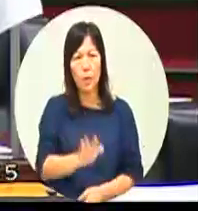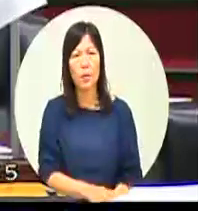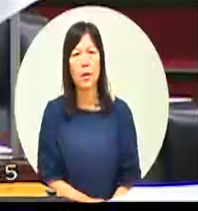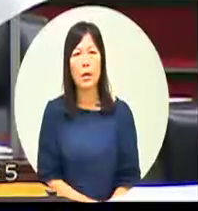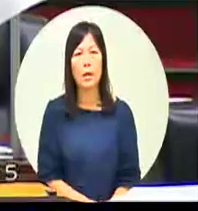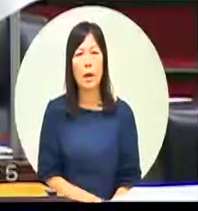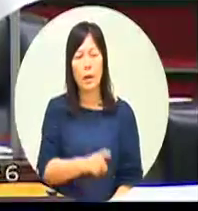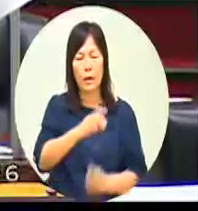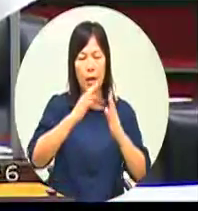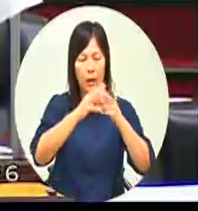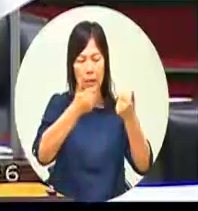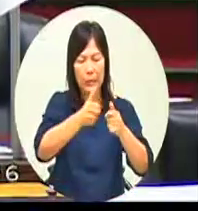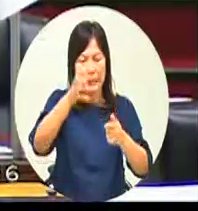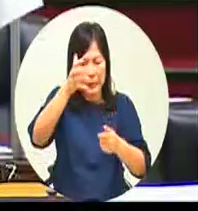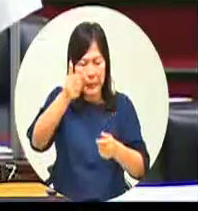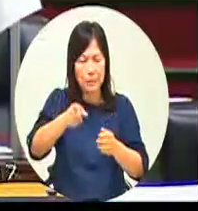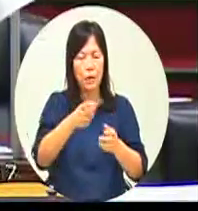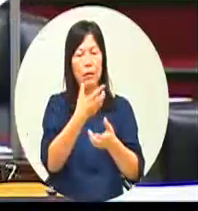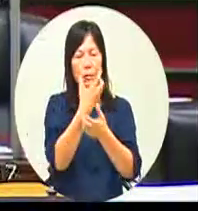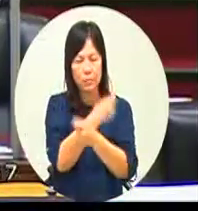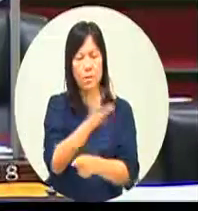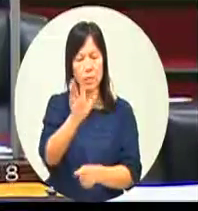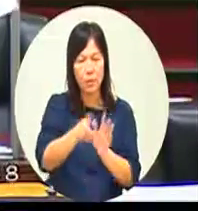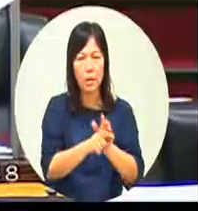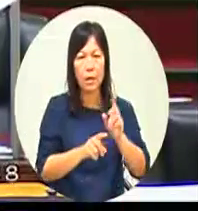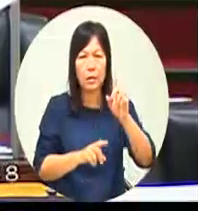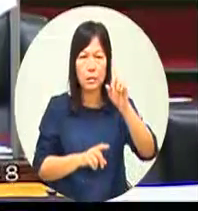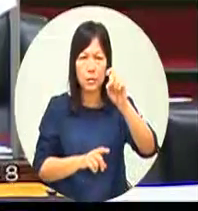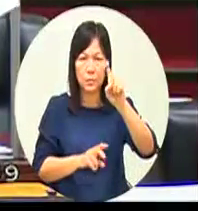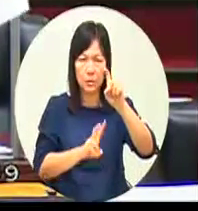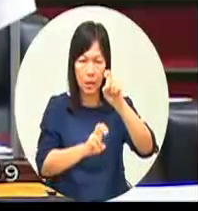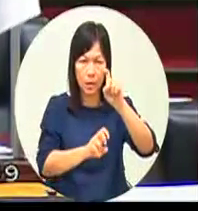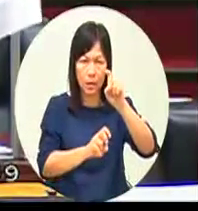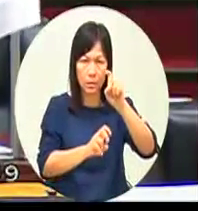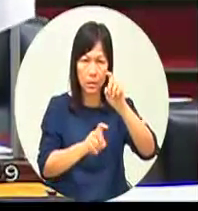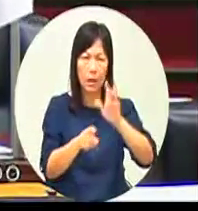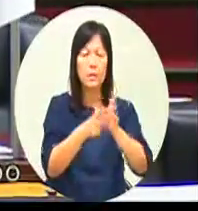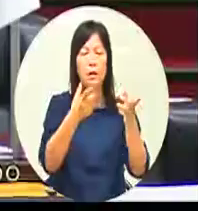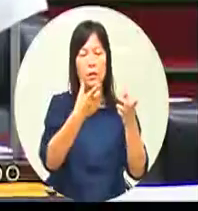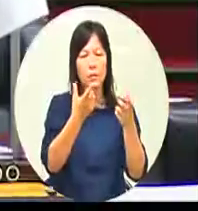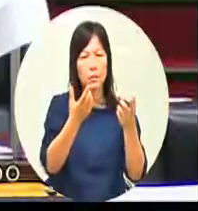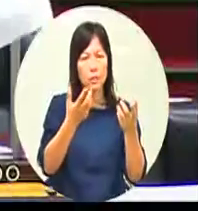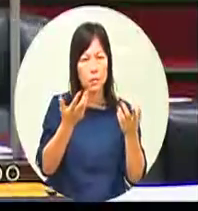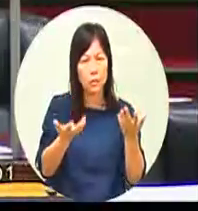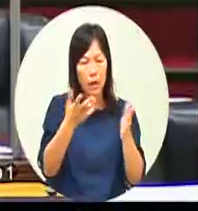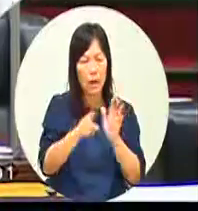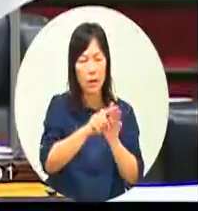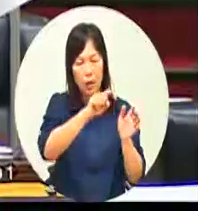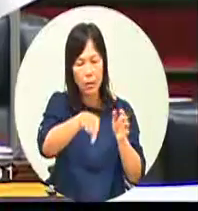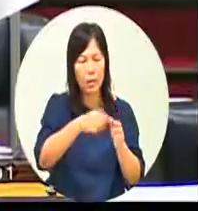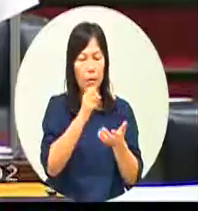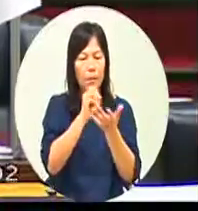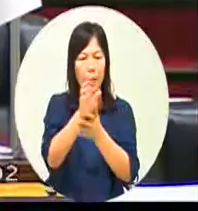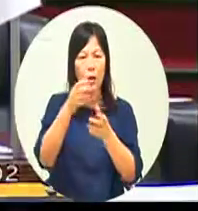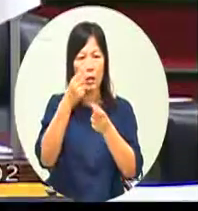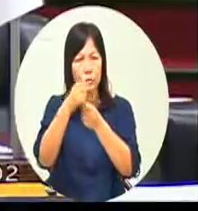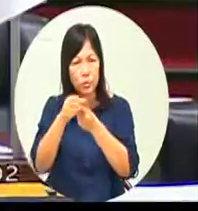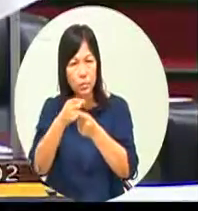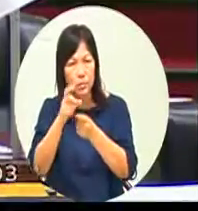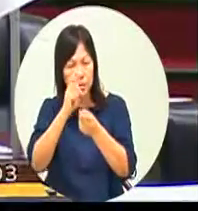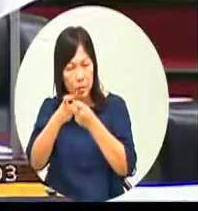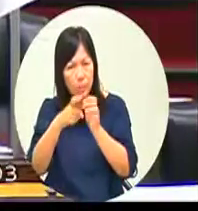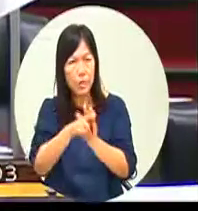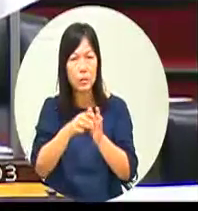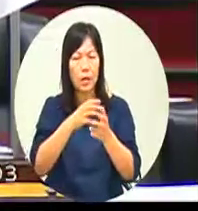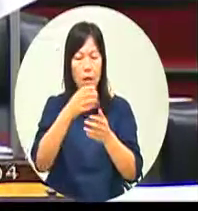信议长也都有经验了，比如说11月21日那个形式就是大概就是审计处来这里报告10分钟，然后也不止